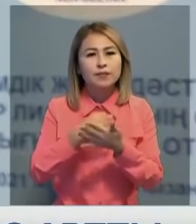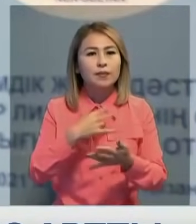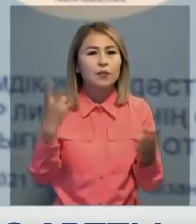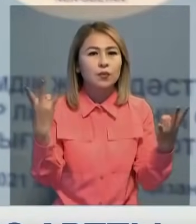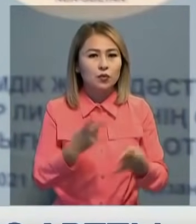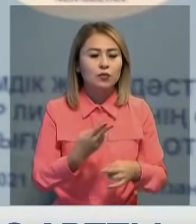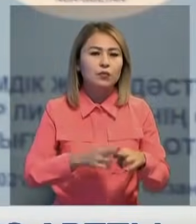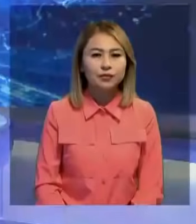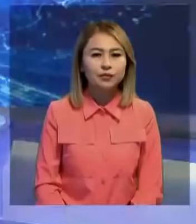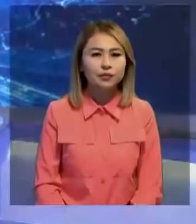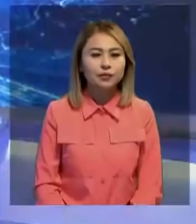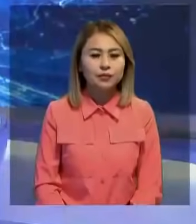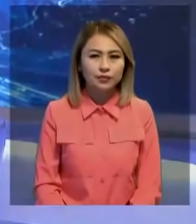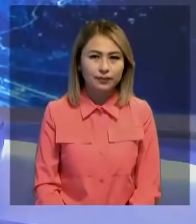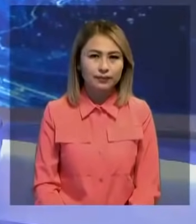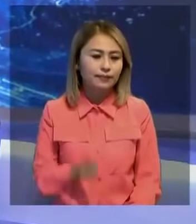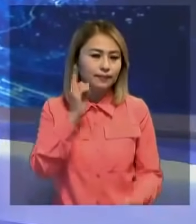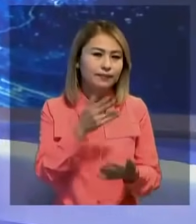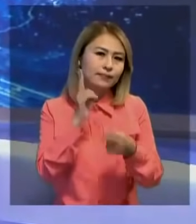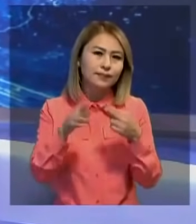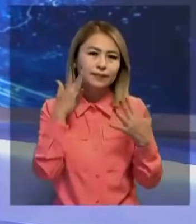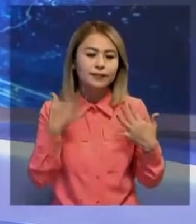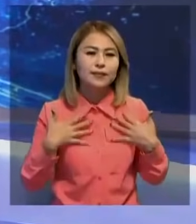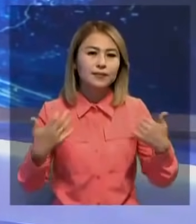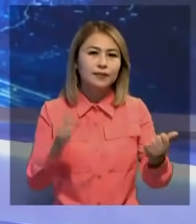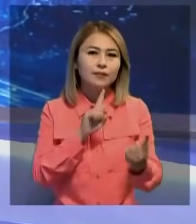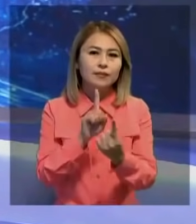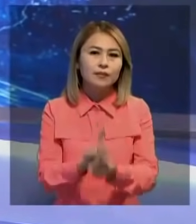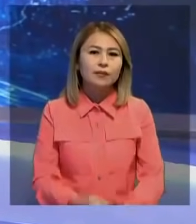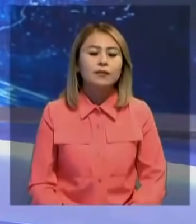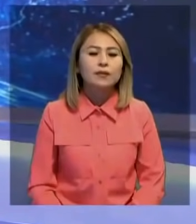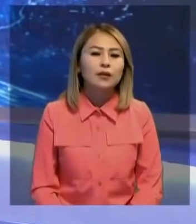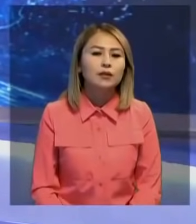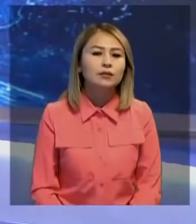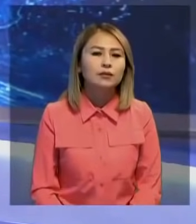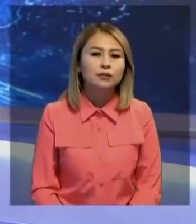керек жұмыс барысында. Әзірге айтарымыз осы, жаңалық күтіңіздер.